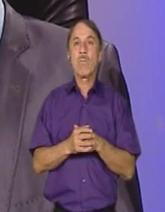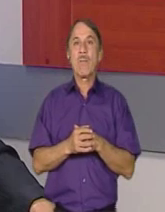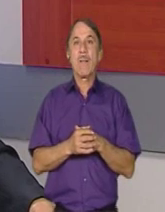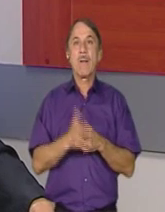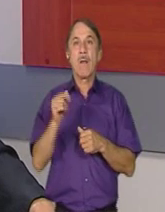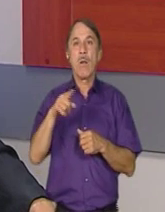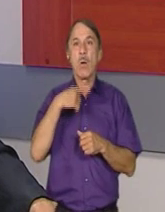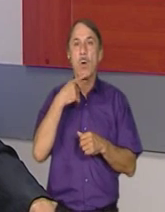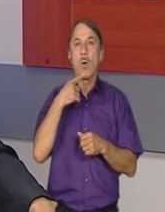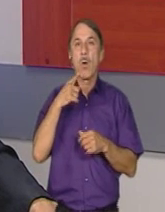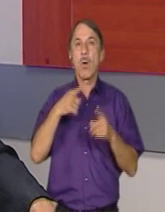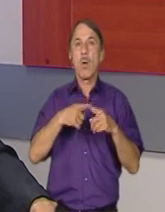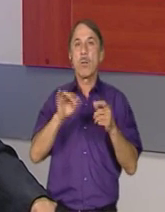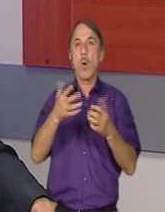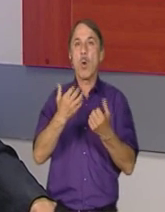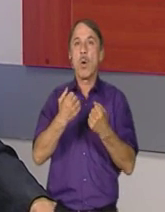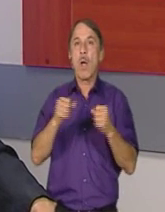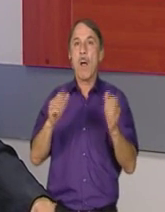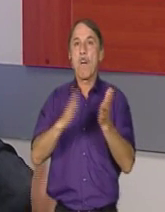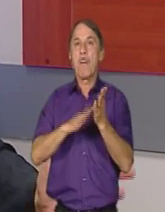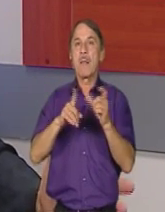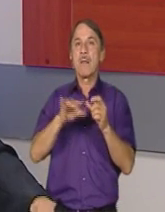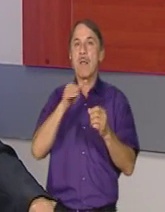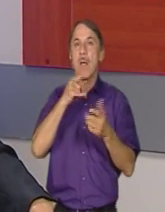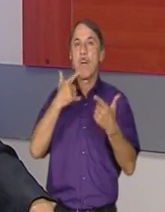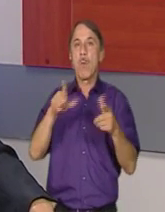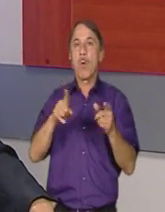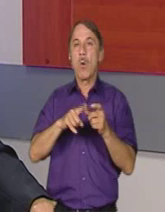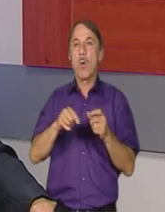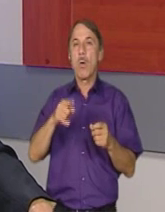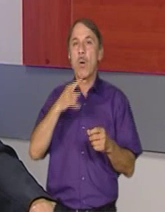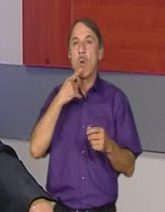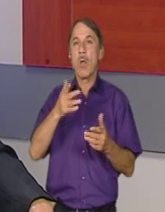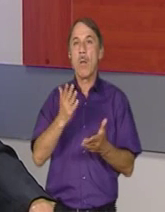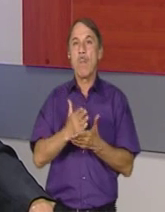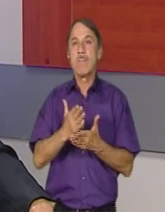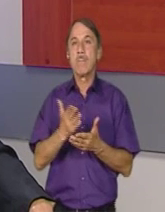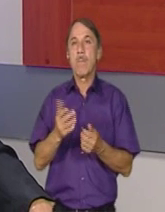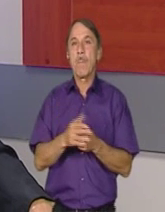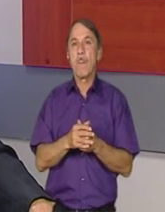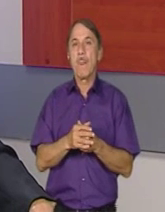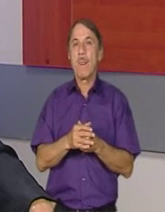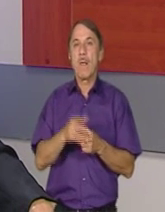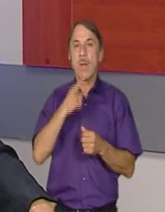se osvaja, iskreno govoreći. A to slobodi medija, medijima i mleko. Mediji su